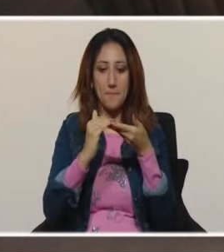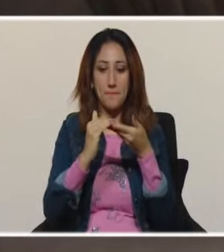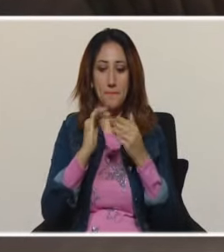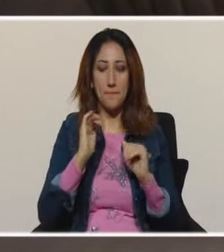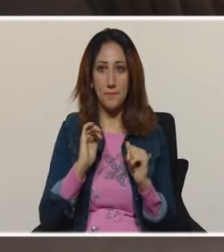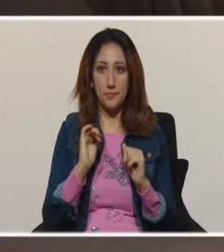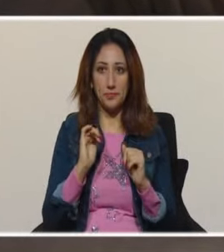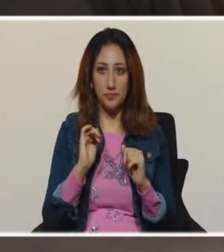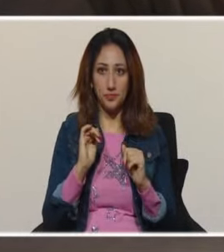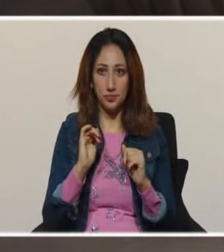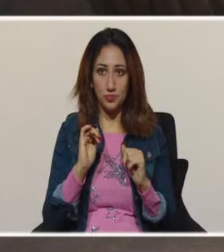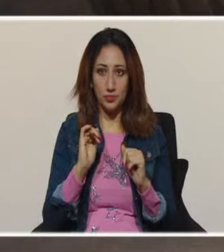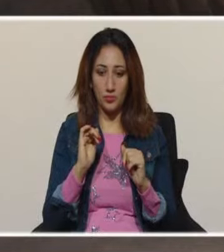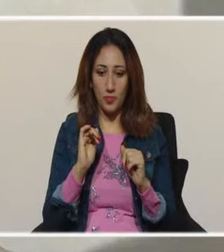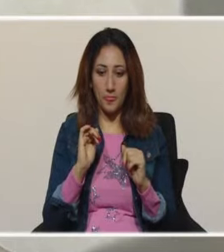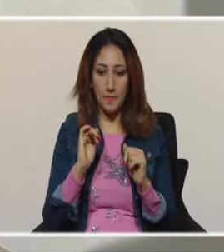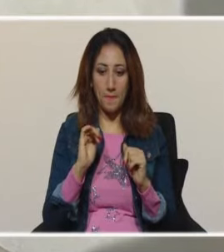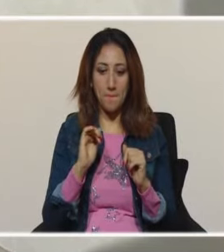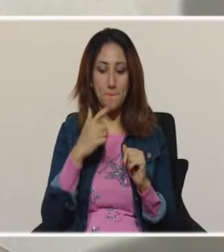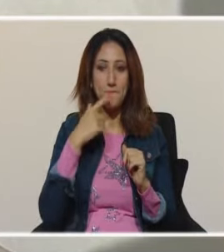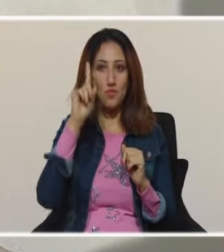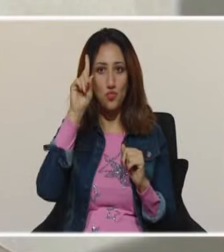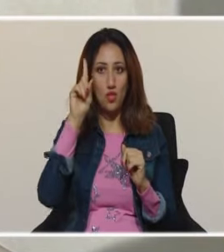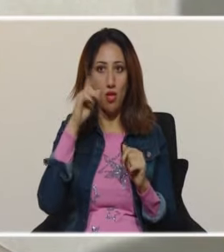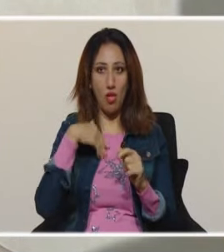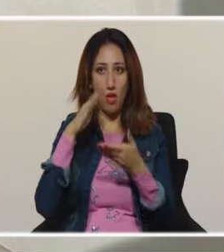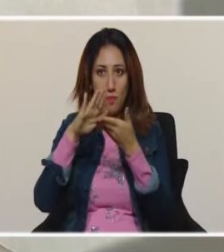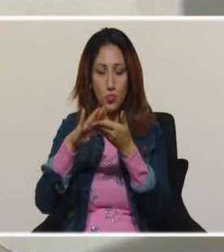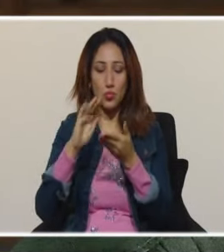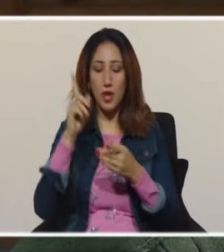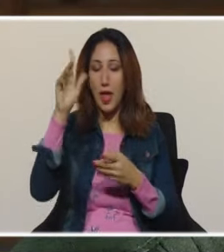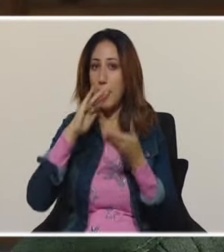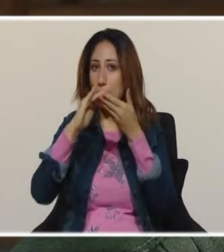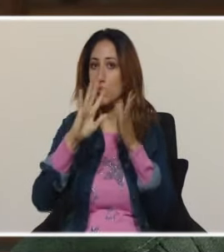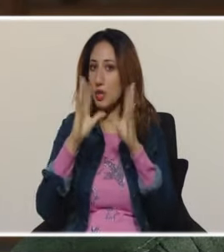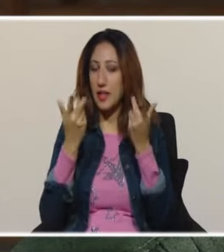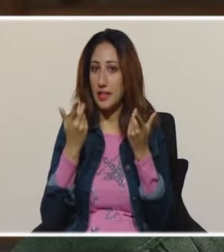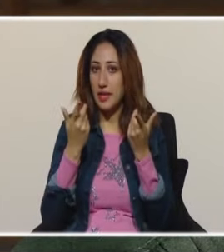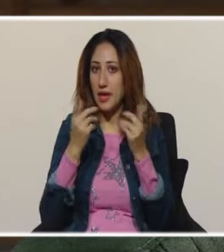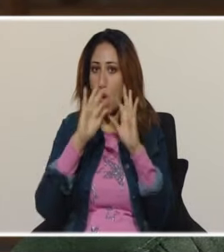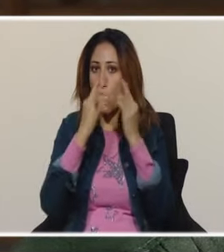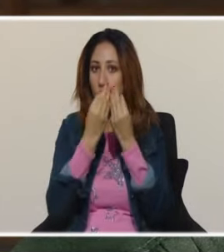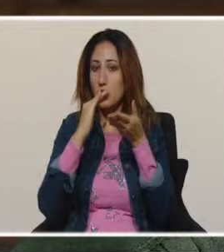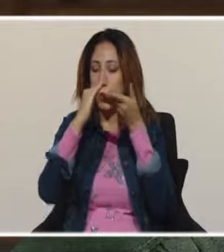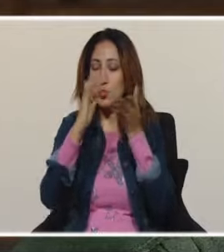وهي ان شاء الله تبقى حاجه كبيره جدا باذن الله. طب هتعملوا ايه للاسره دي؟